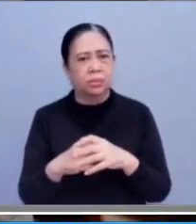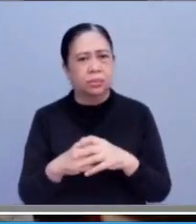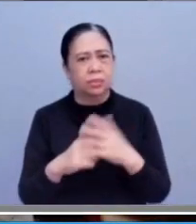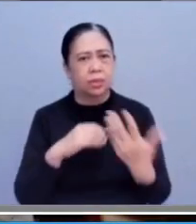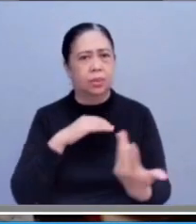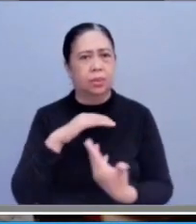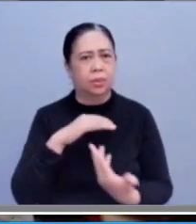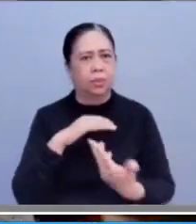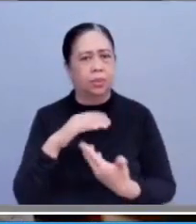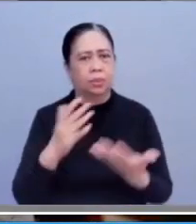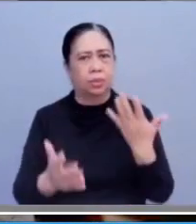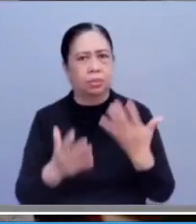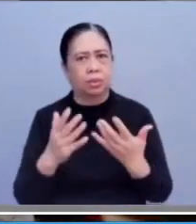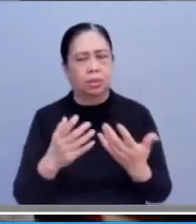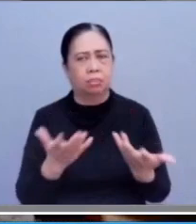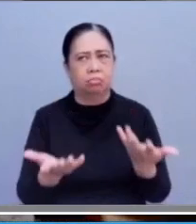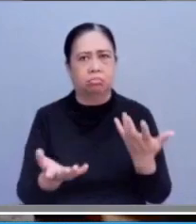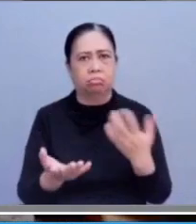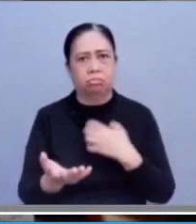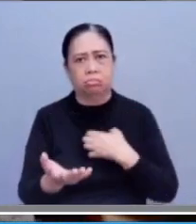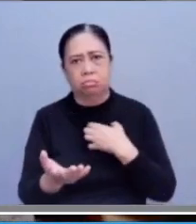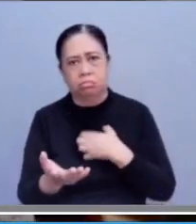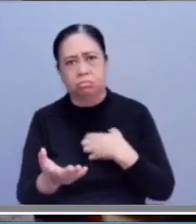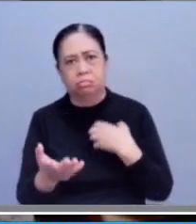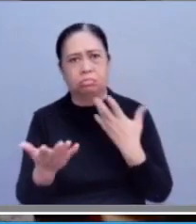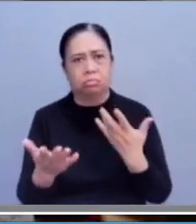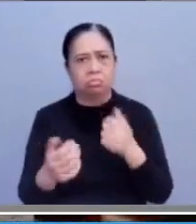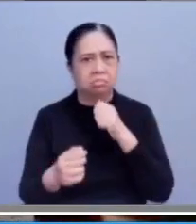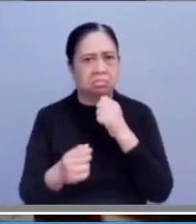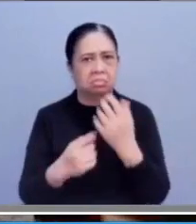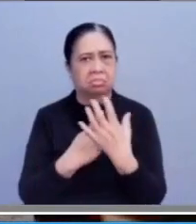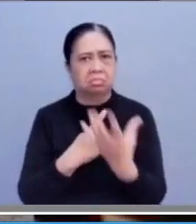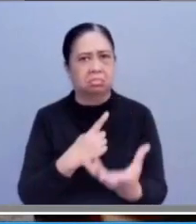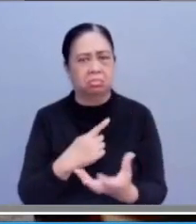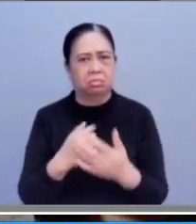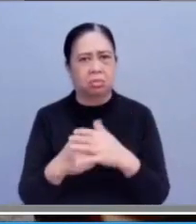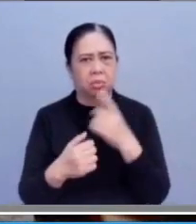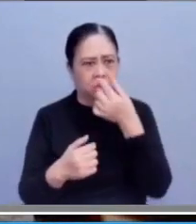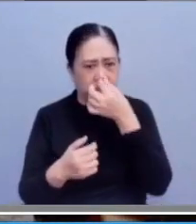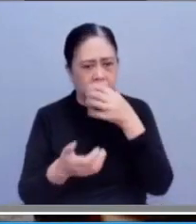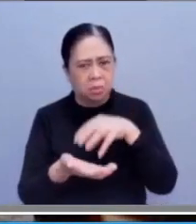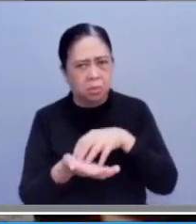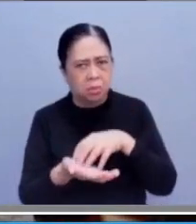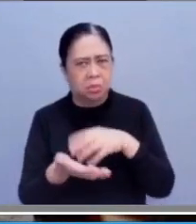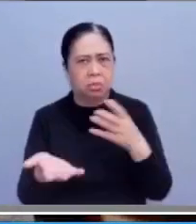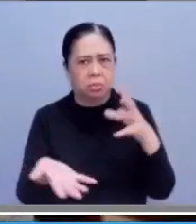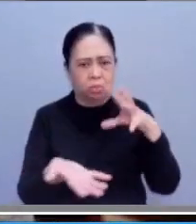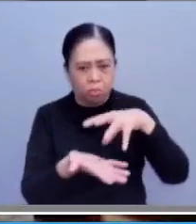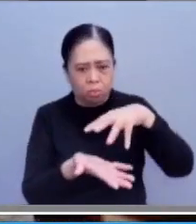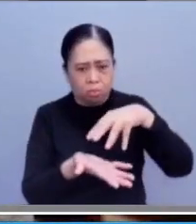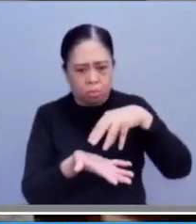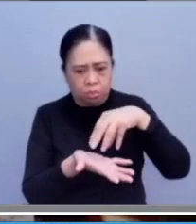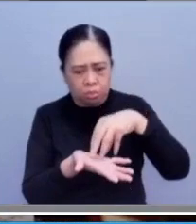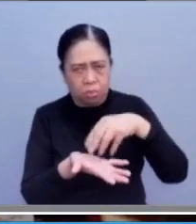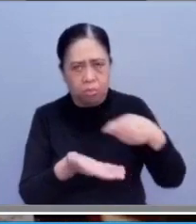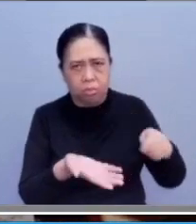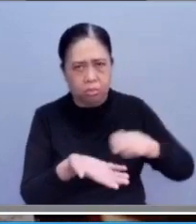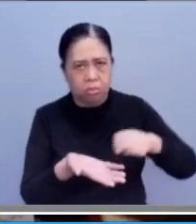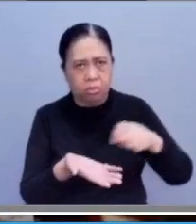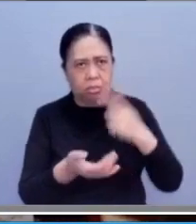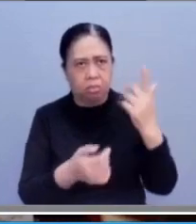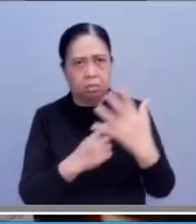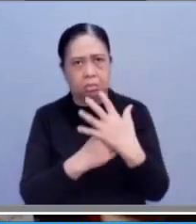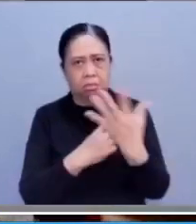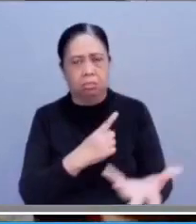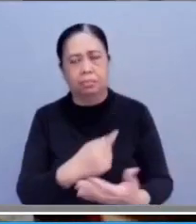baka mamaya sabihin ko Konti ang ano umuunti ang takal ay Baka umalis A